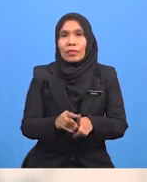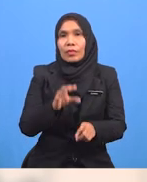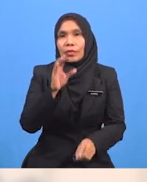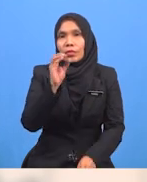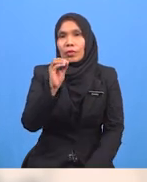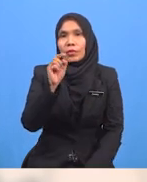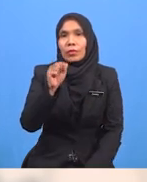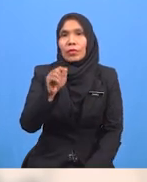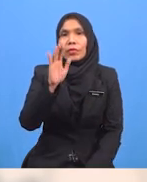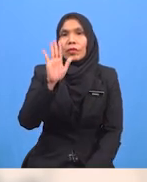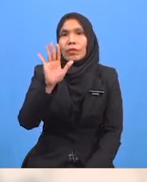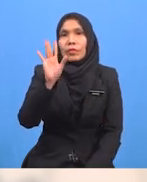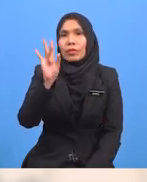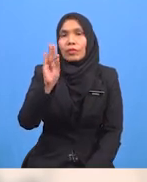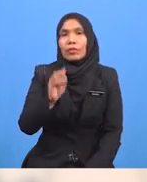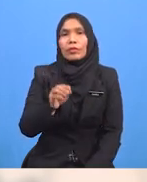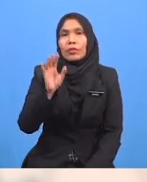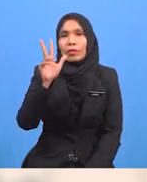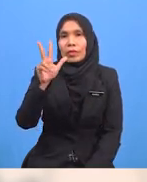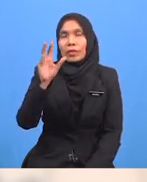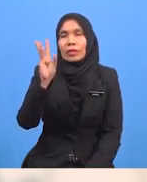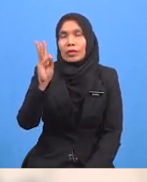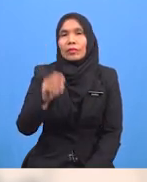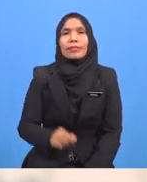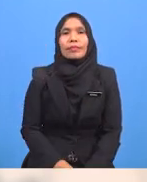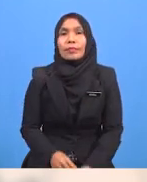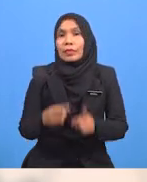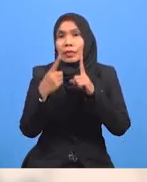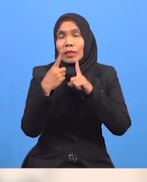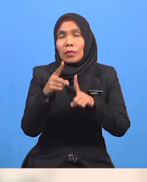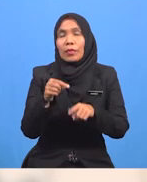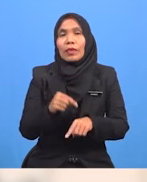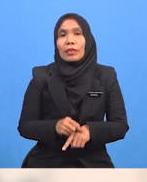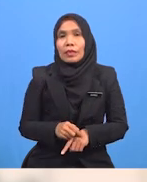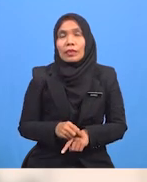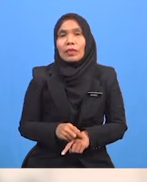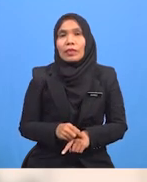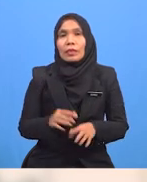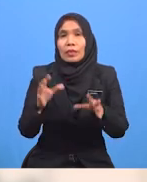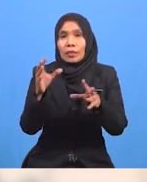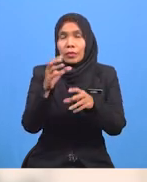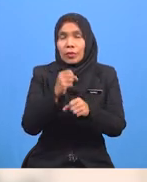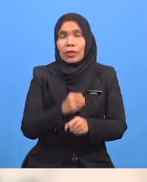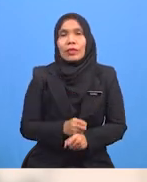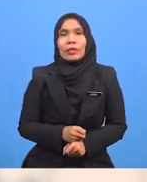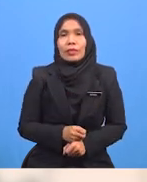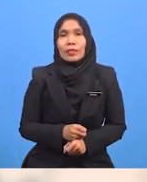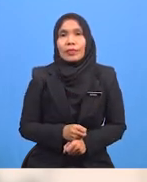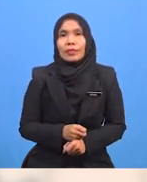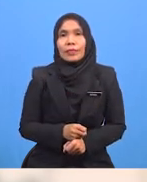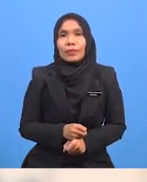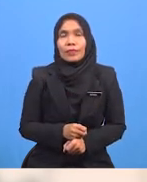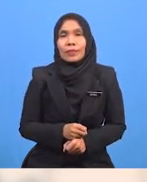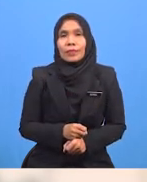5736 Japan Hai sudut B boleh diperolehi dengan menekan hutang antisense Syifa